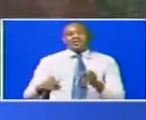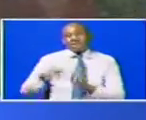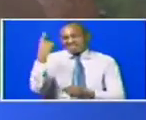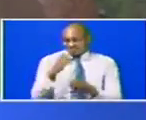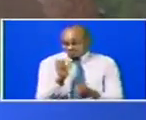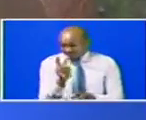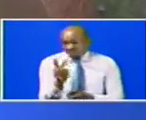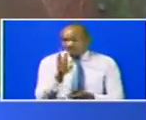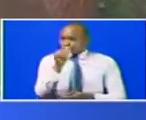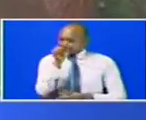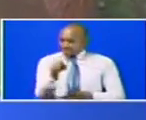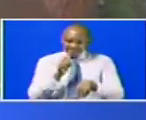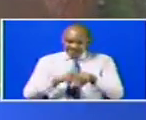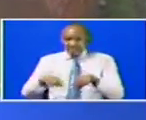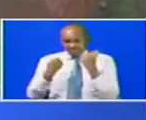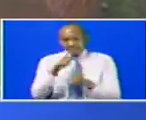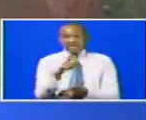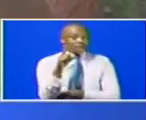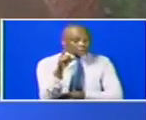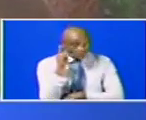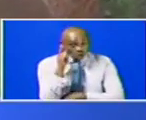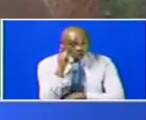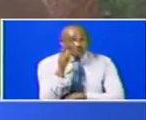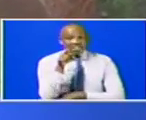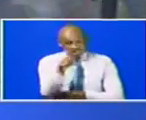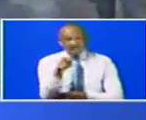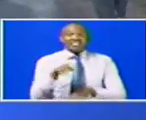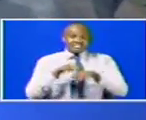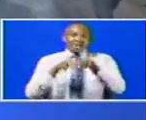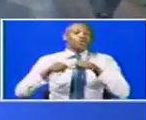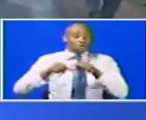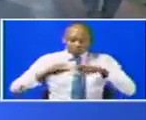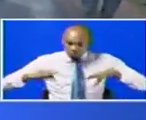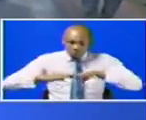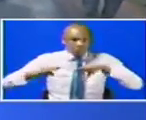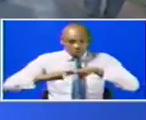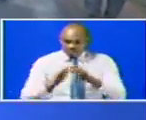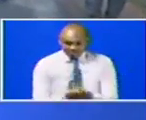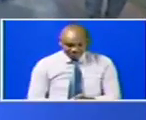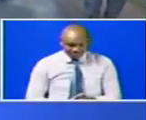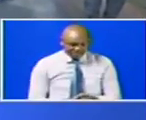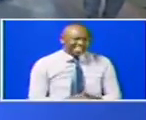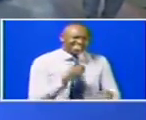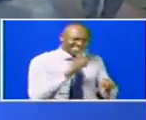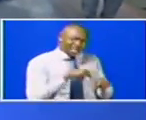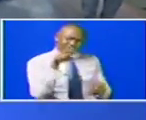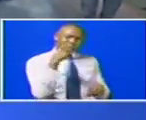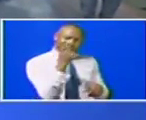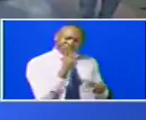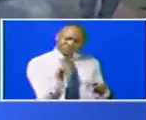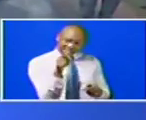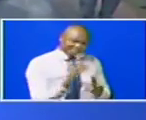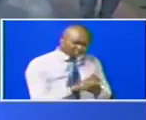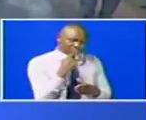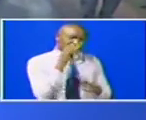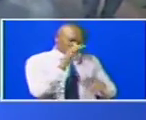So unakuta the more mnafanya hivo, the more jam inaendelea namna hiyo. Na mambo kama haya ambayo umetutajia, ndio umetaja